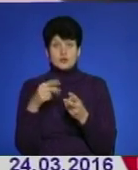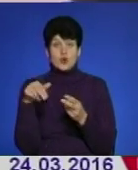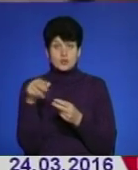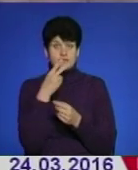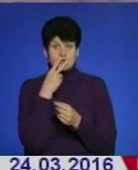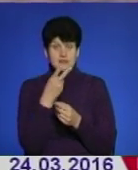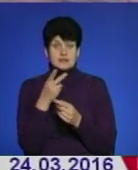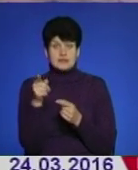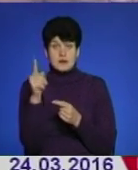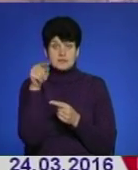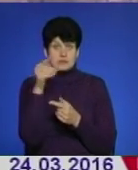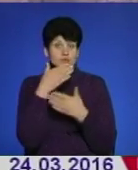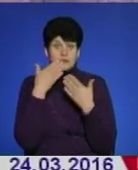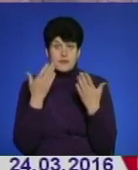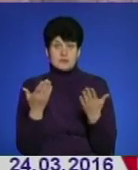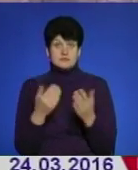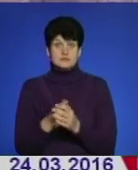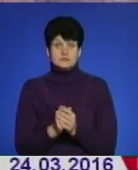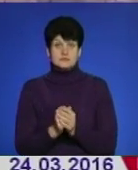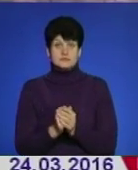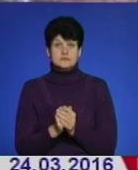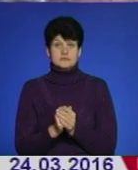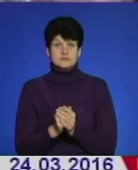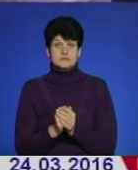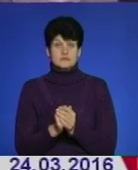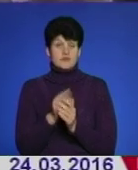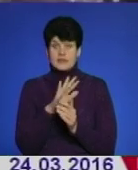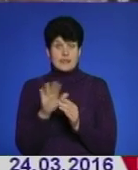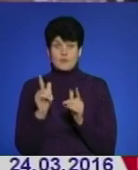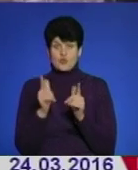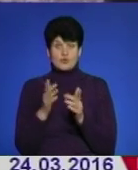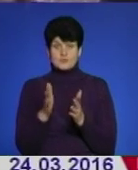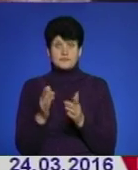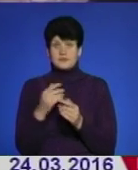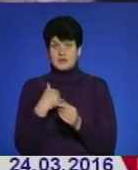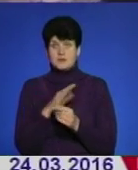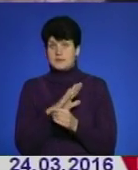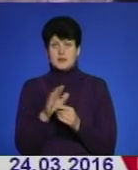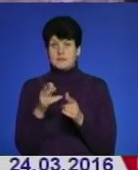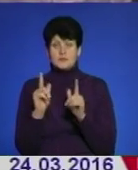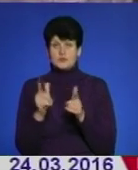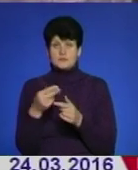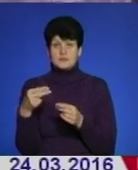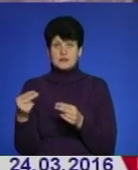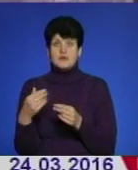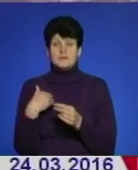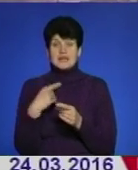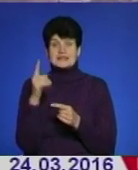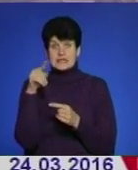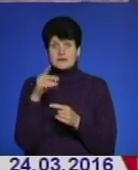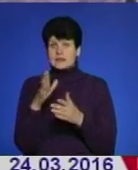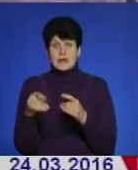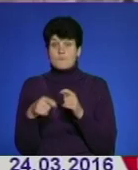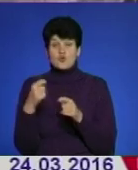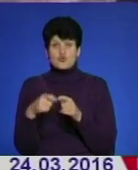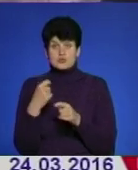дивитися, туди знаку дійсно немає. То ви не погоджуєтесь підписувати? Ми ще не підгоджуємо підписувати. Ми знака дійсно нічого не порушили.